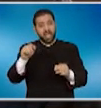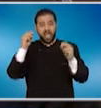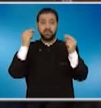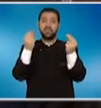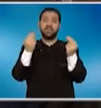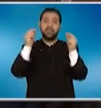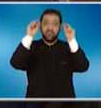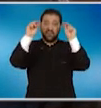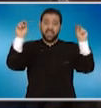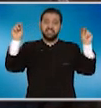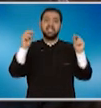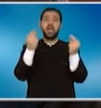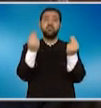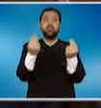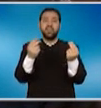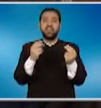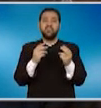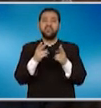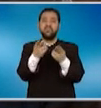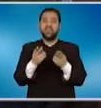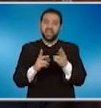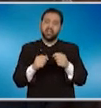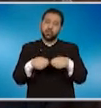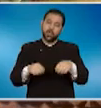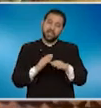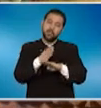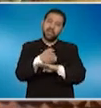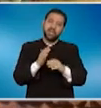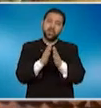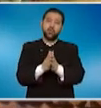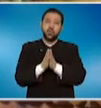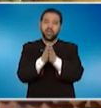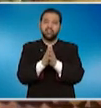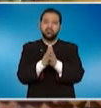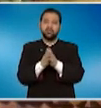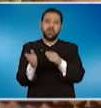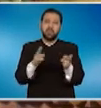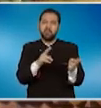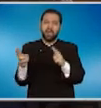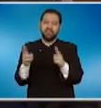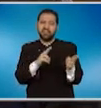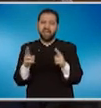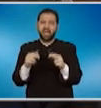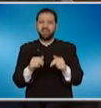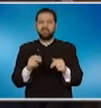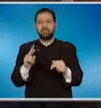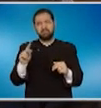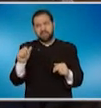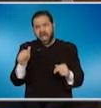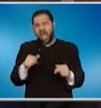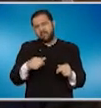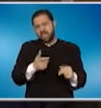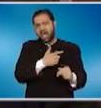vine tot prin intermediul unei mijlociri. Unei mijlociri, dar... Medieri. E